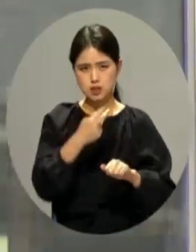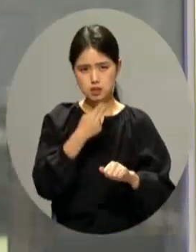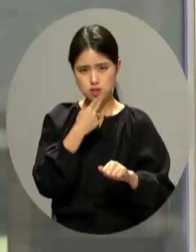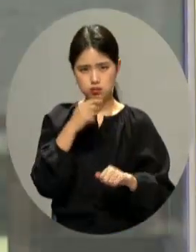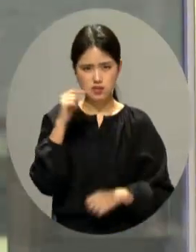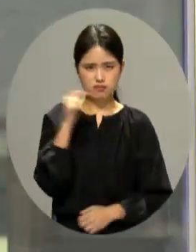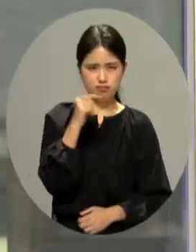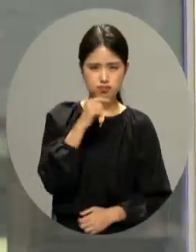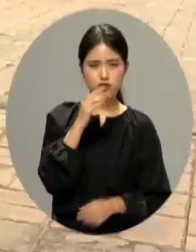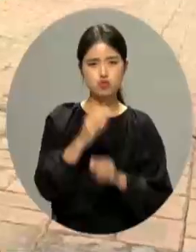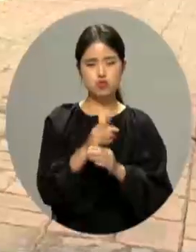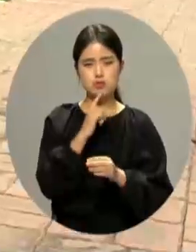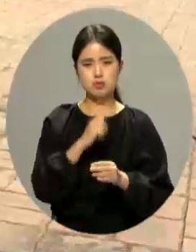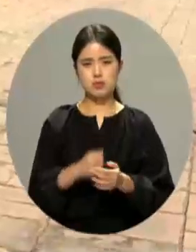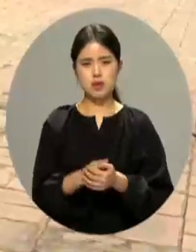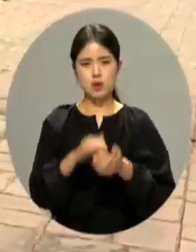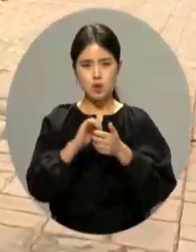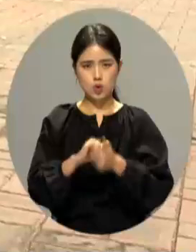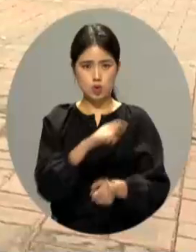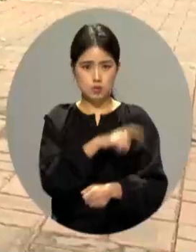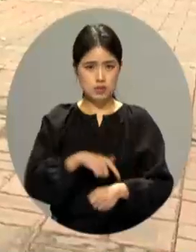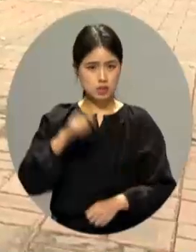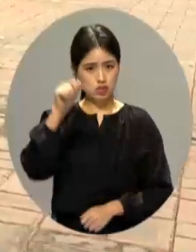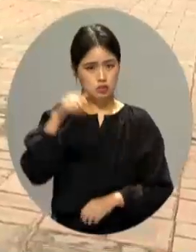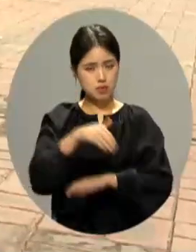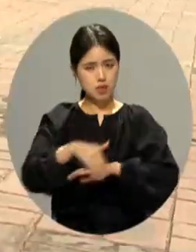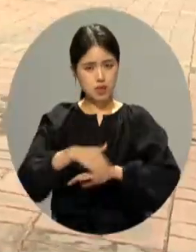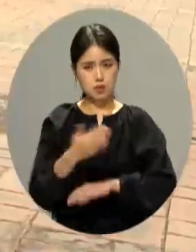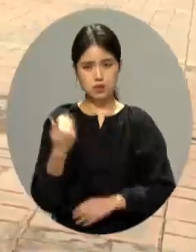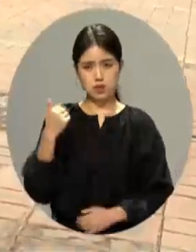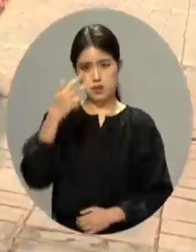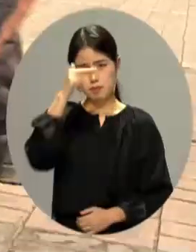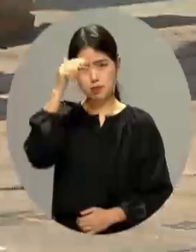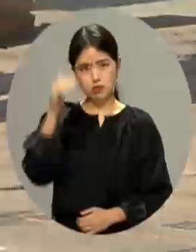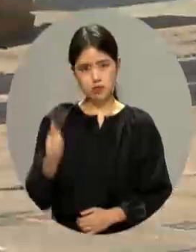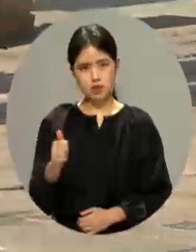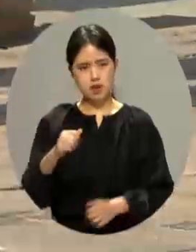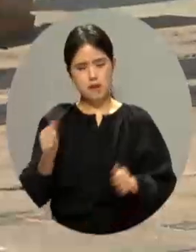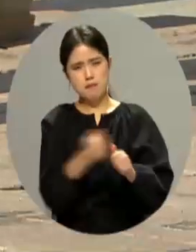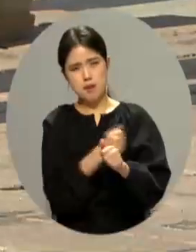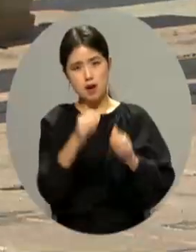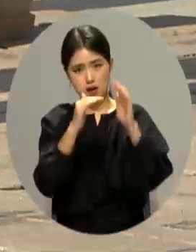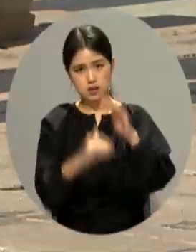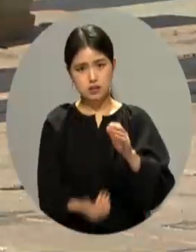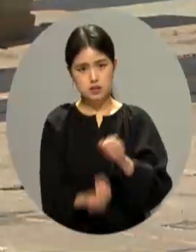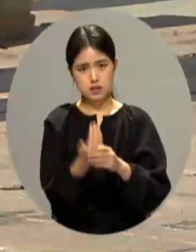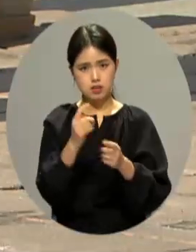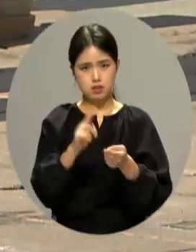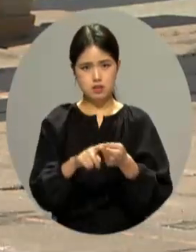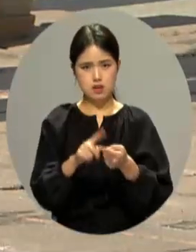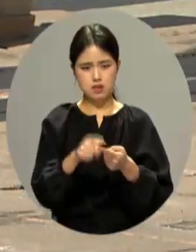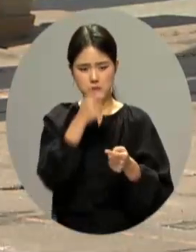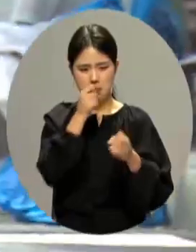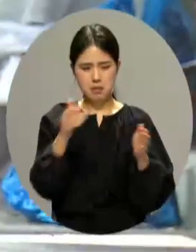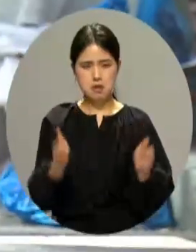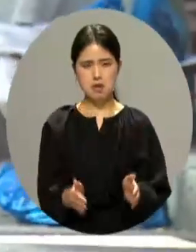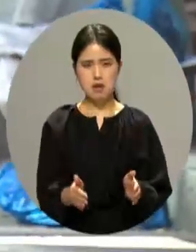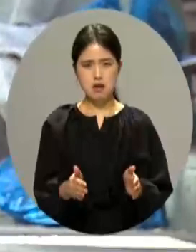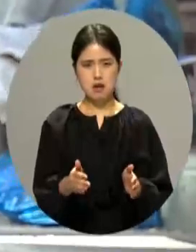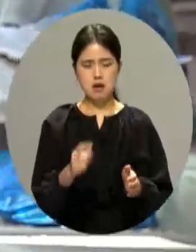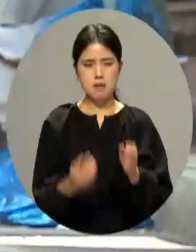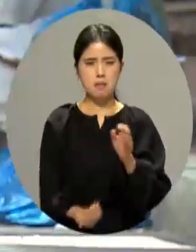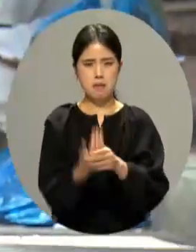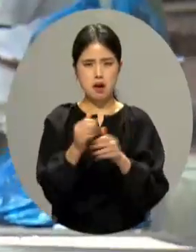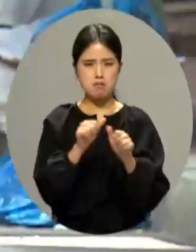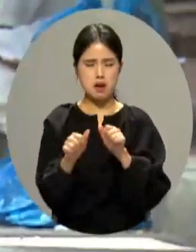나선 상황입니다. 농협이사에 출마한다는 전직 파출소장의 무차별 폭행에 좁디좁은 지역사회가 발칵